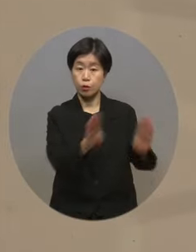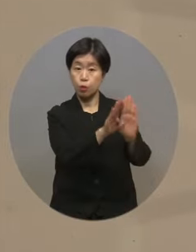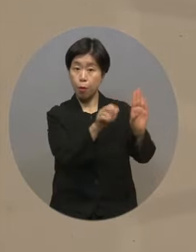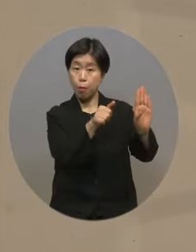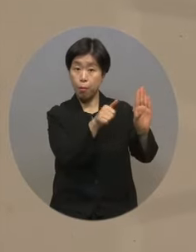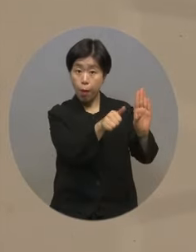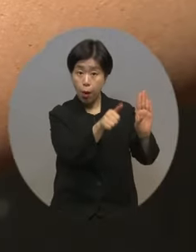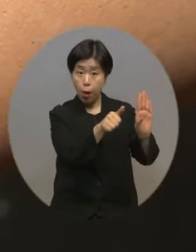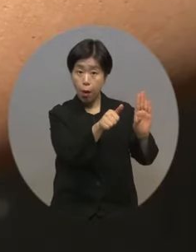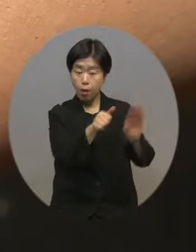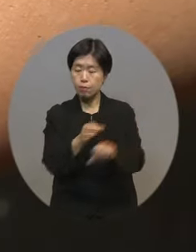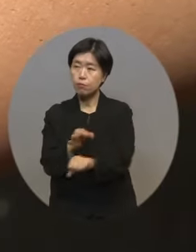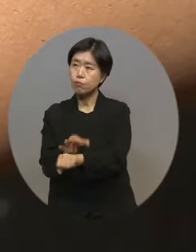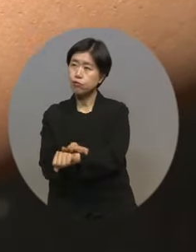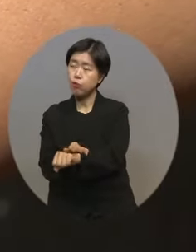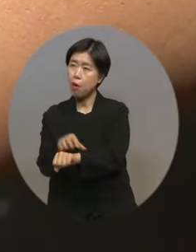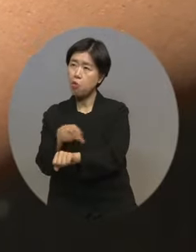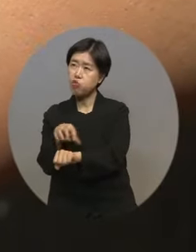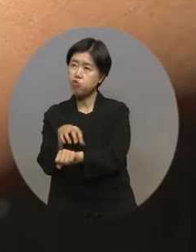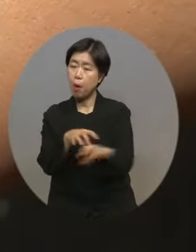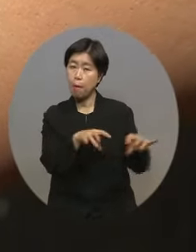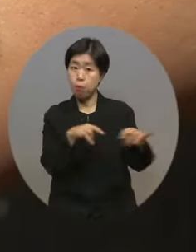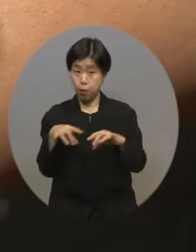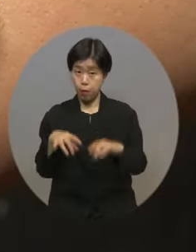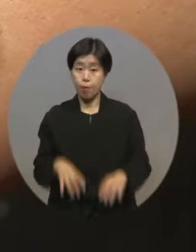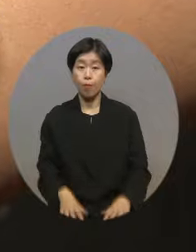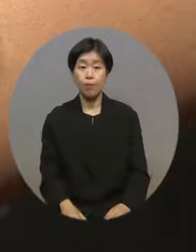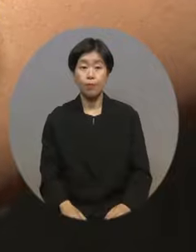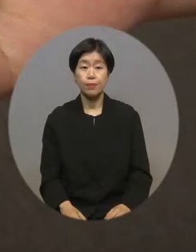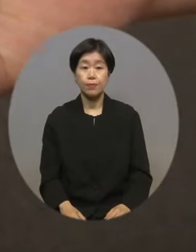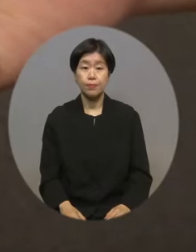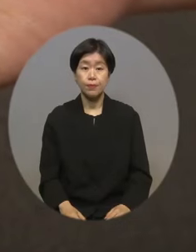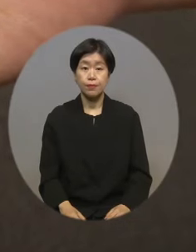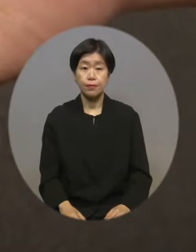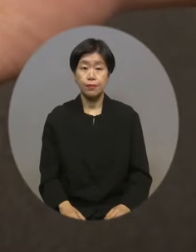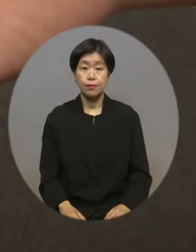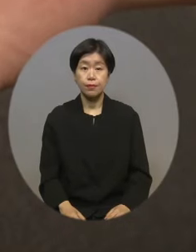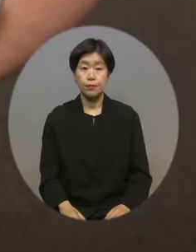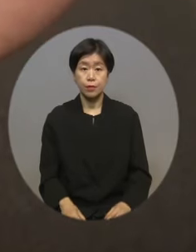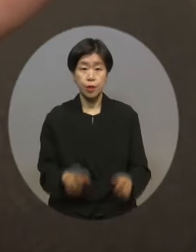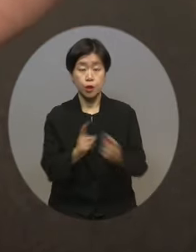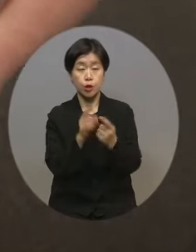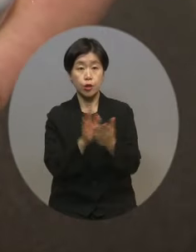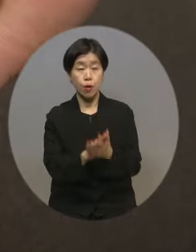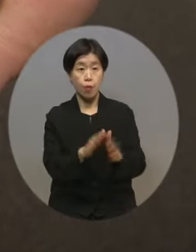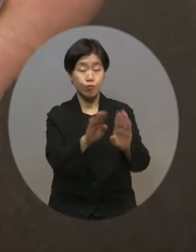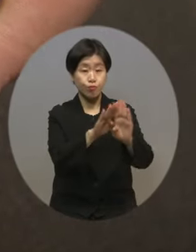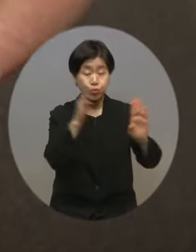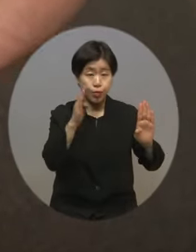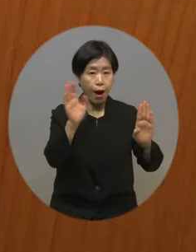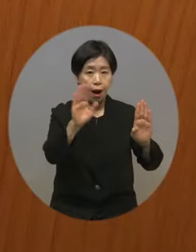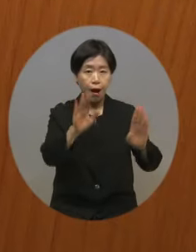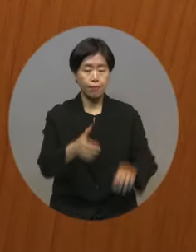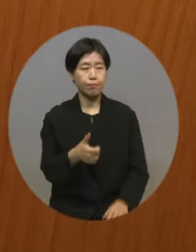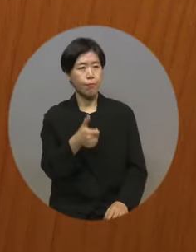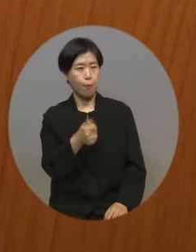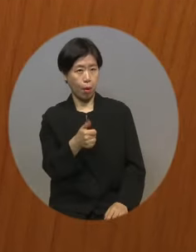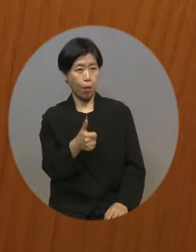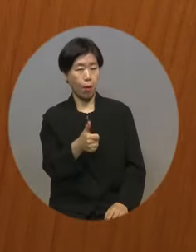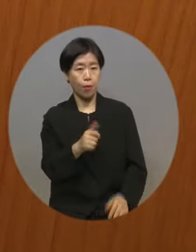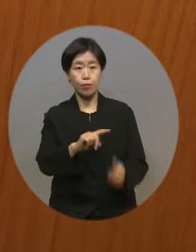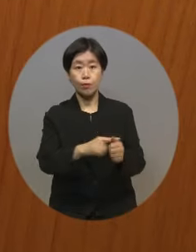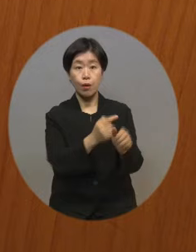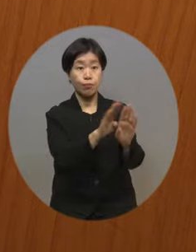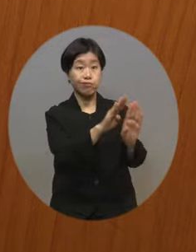초인종이 울리자 손목시계에서 진동이 울립니다. 문을 직접 열어주지 않아도 리모컨을 이용해